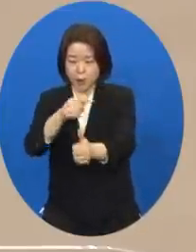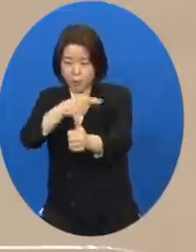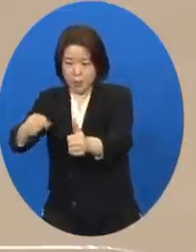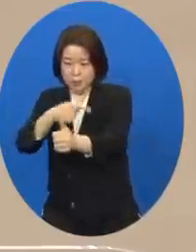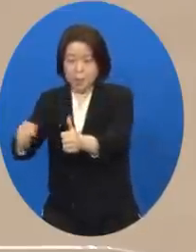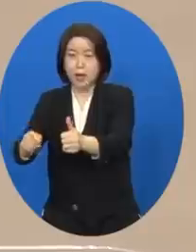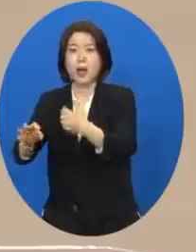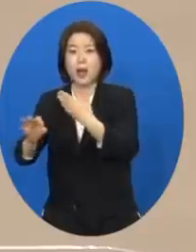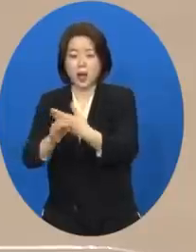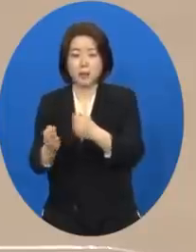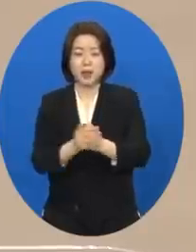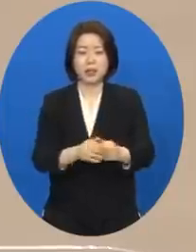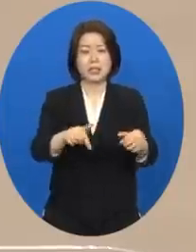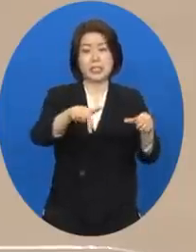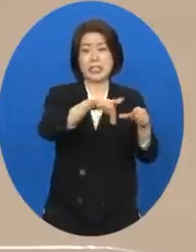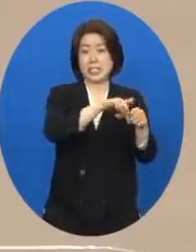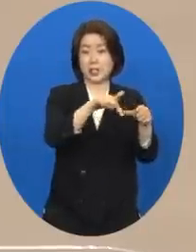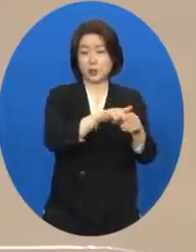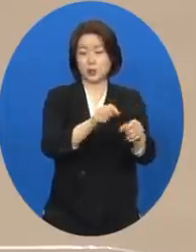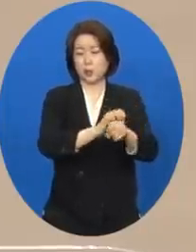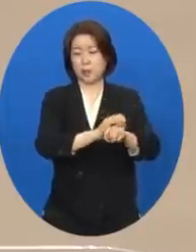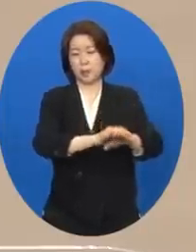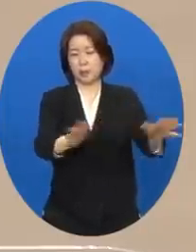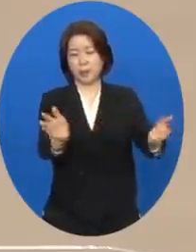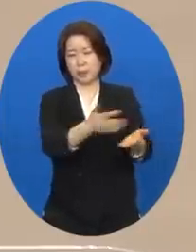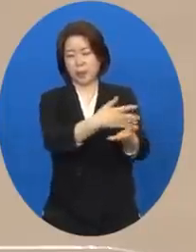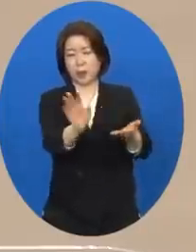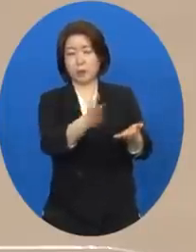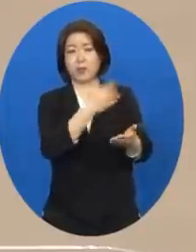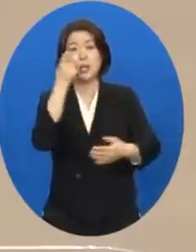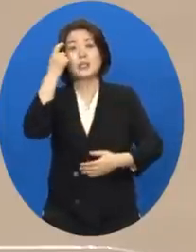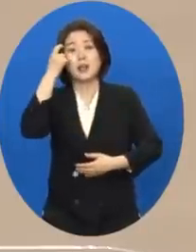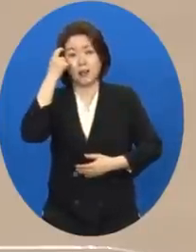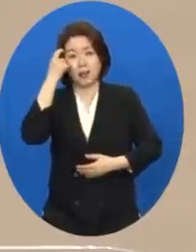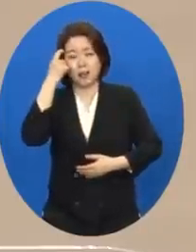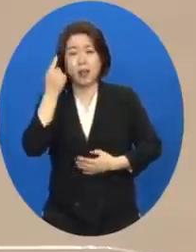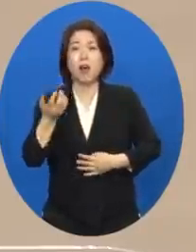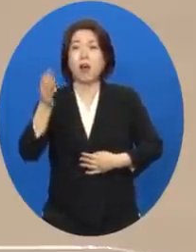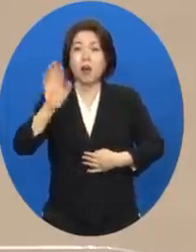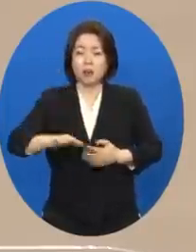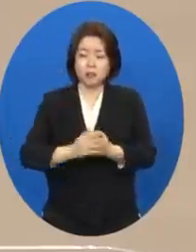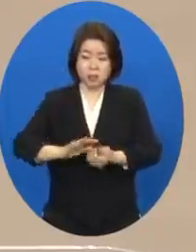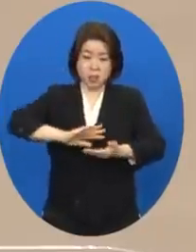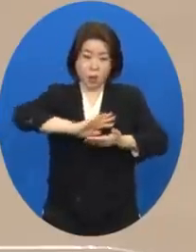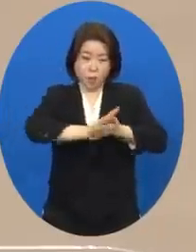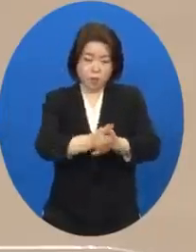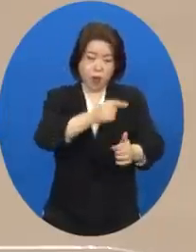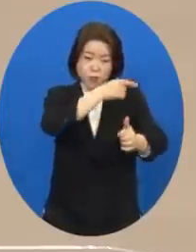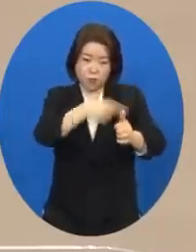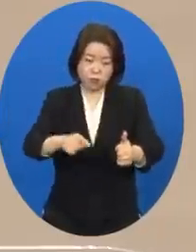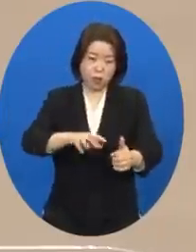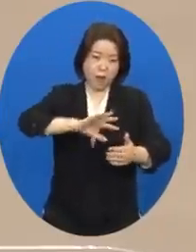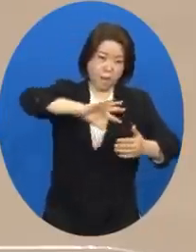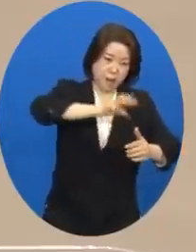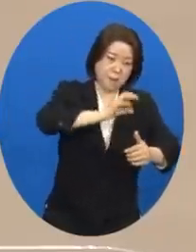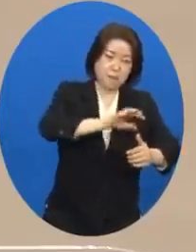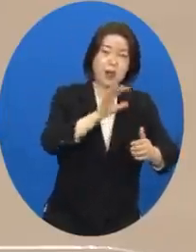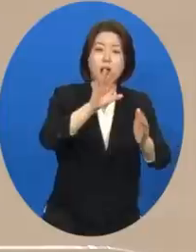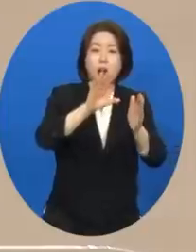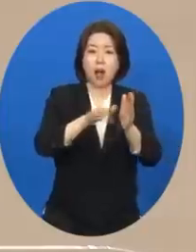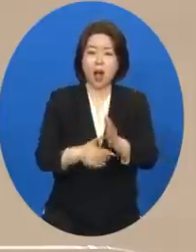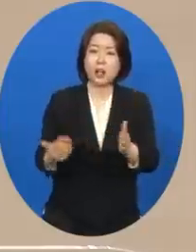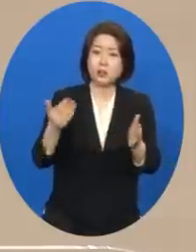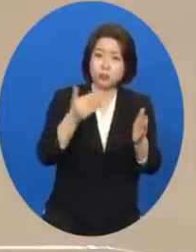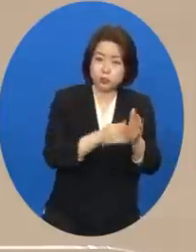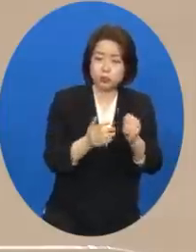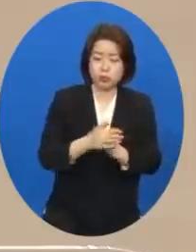기독교는 없애 줄 거라고 생각했어요 그런데 뒷방 하면 할수록 기독교인들을 잡아